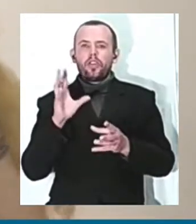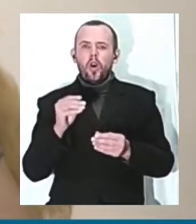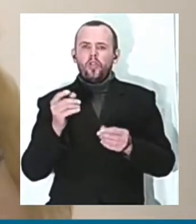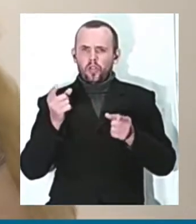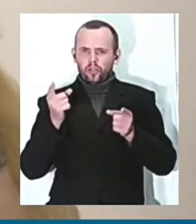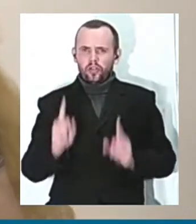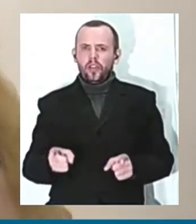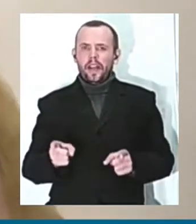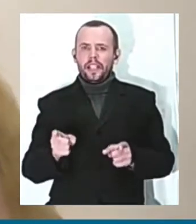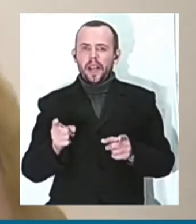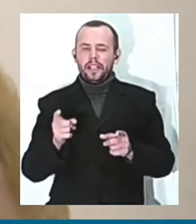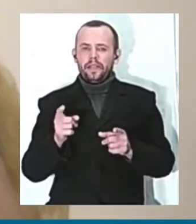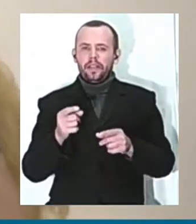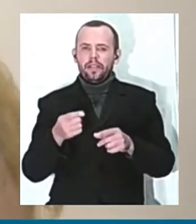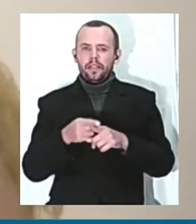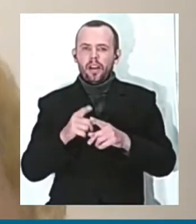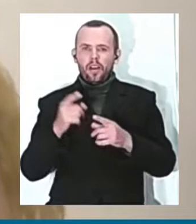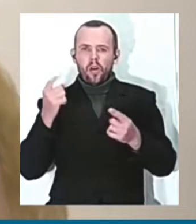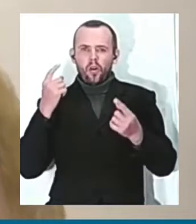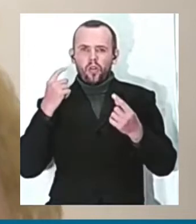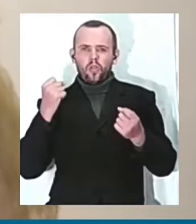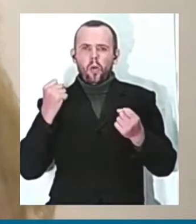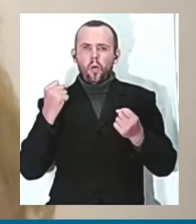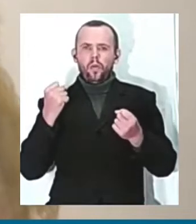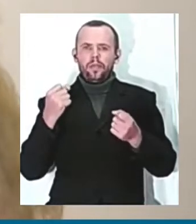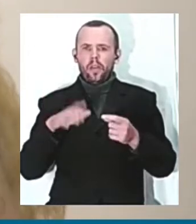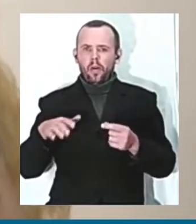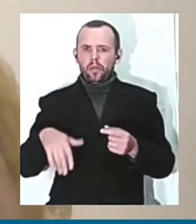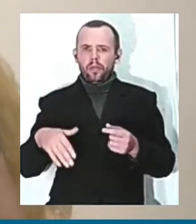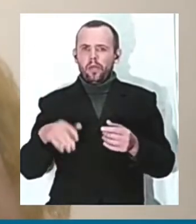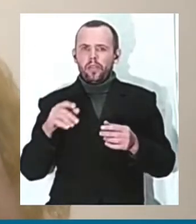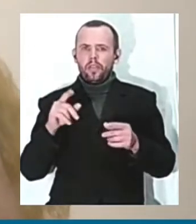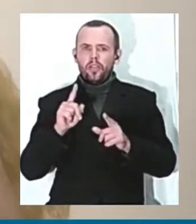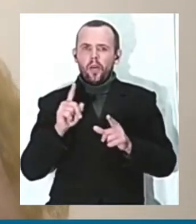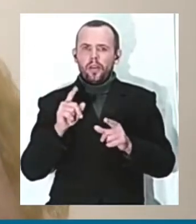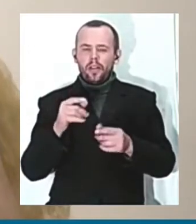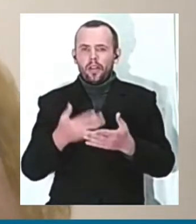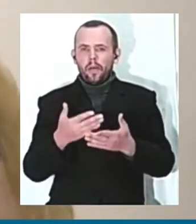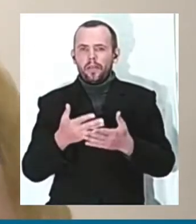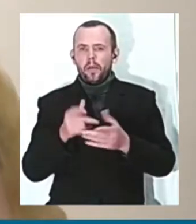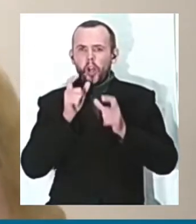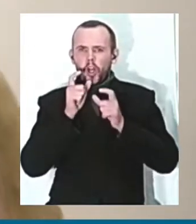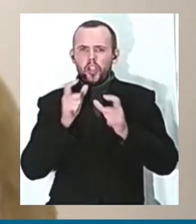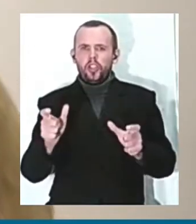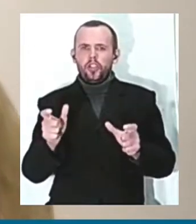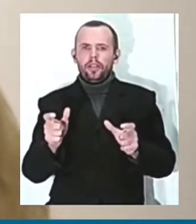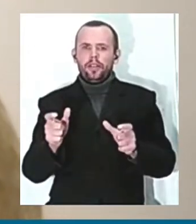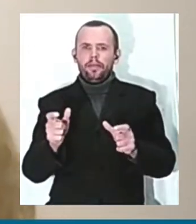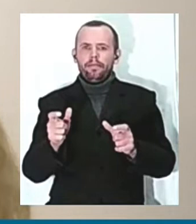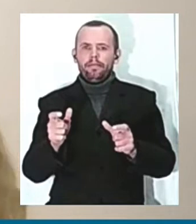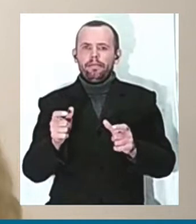есть громкий, потом то, что он, когда вот, допустим, рычит, он, может быть,